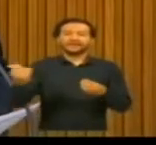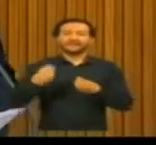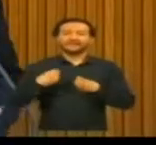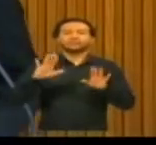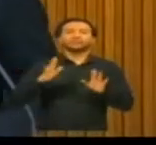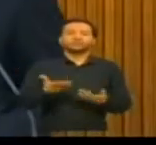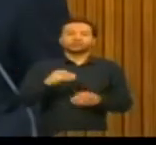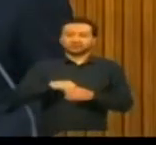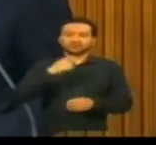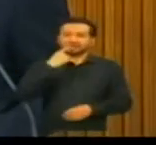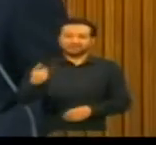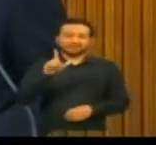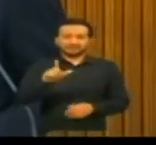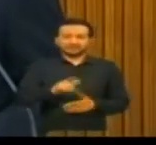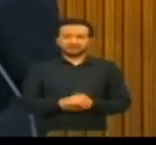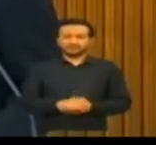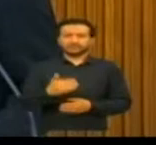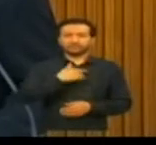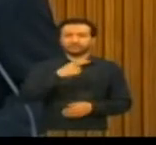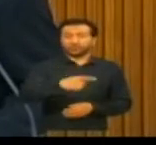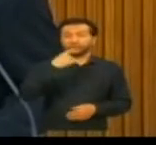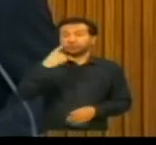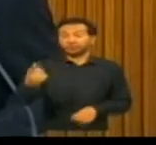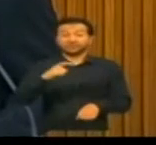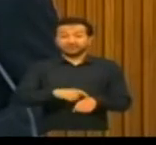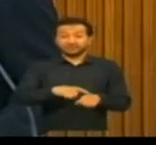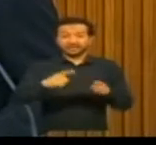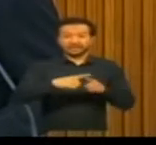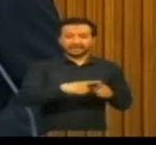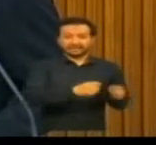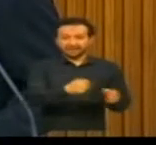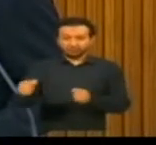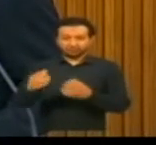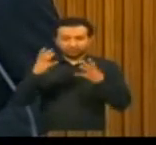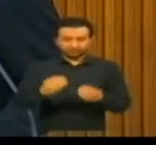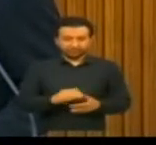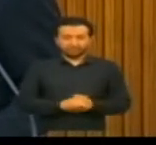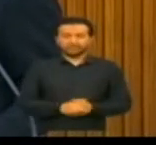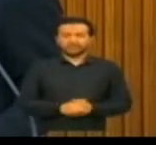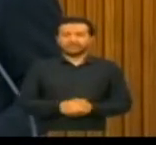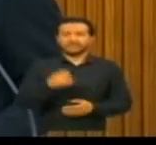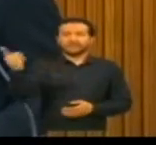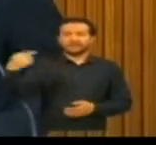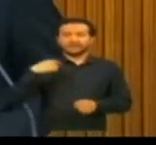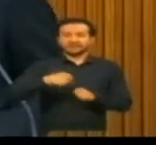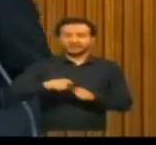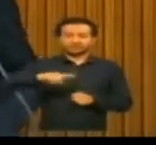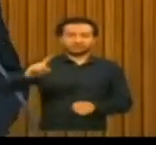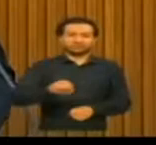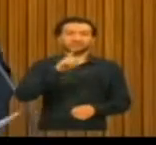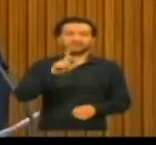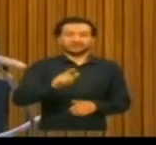etmiyorsunuz demeyecek miyim? Ben bunu söylediğim zaman terörist mi olacağım? Sen bana iş bulmak